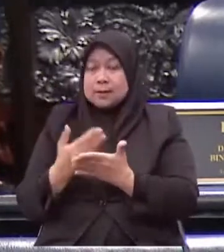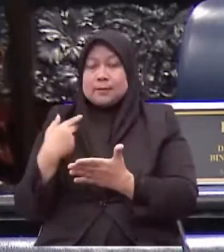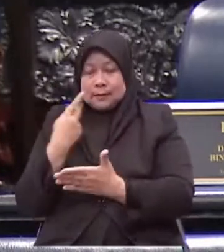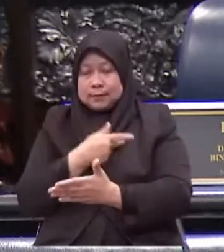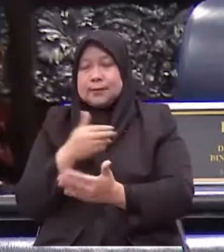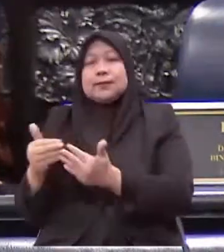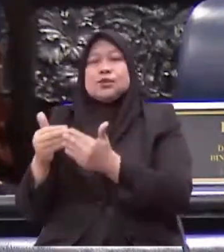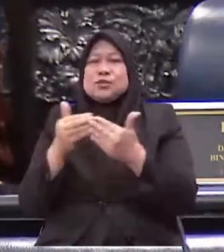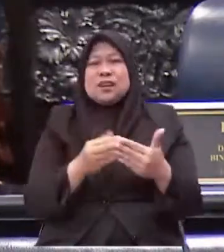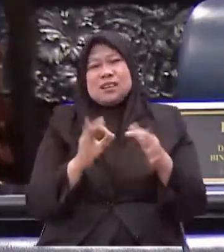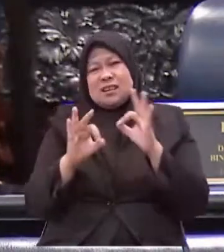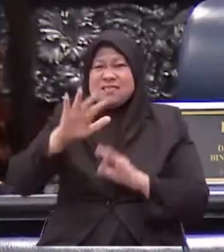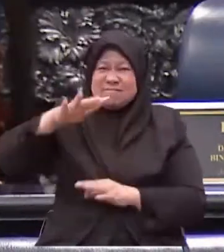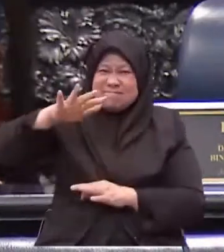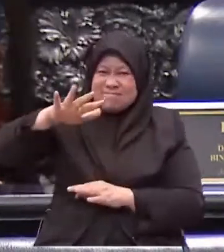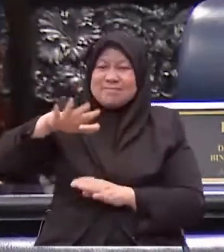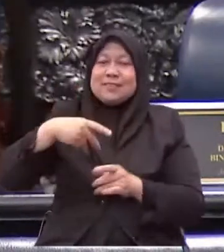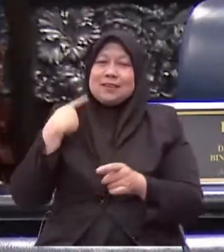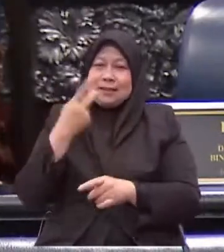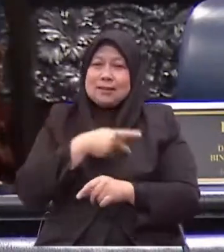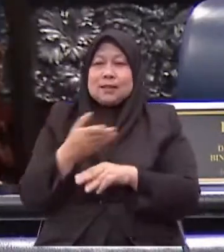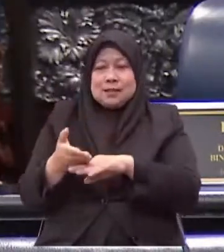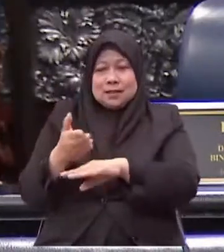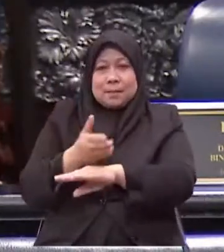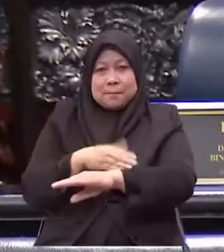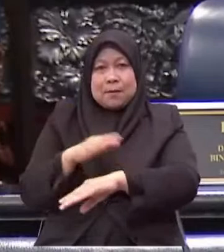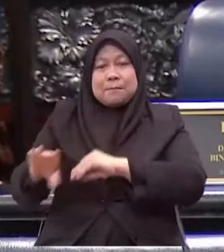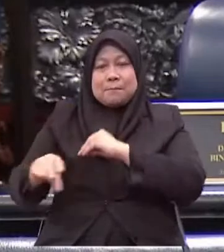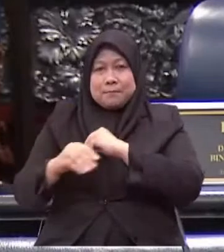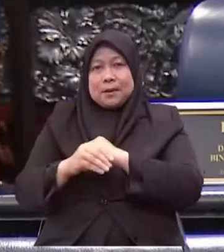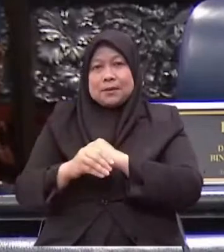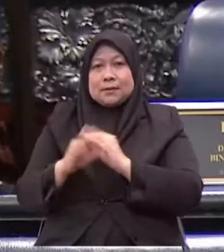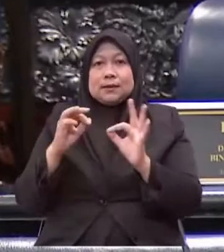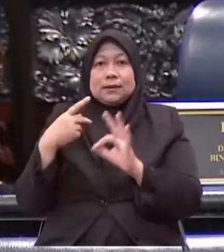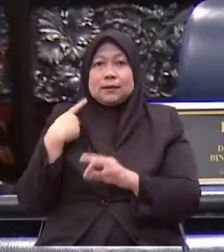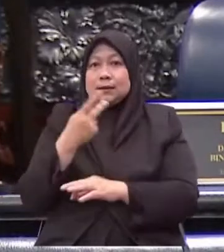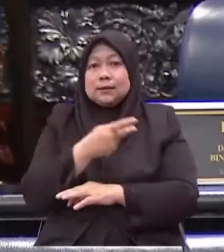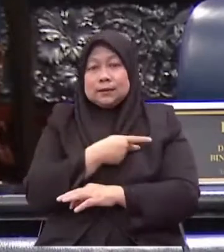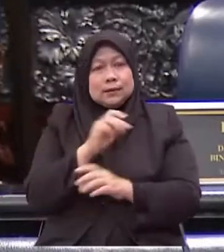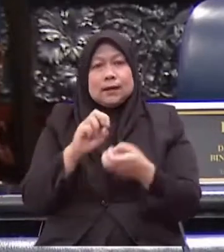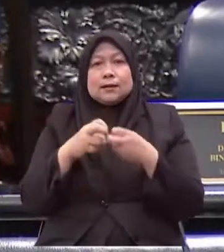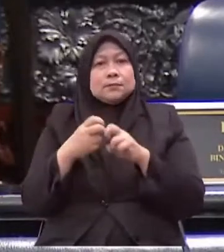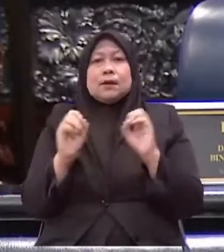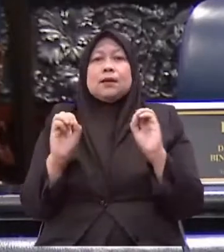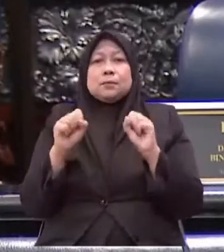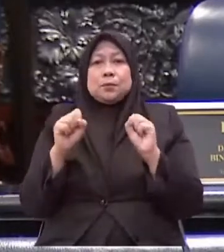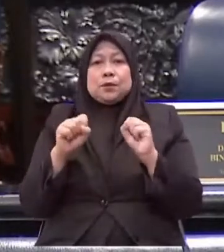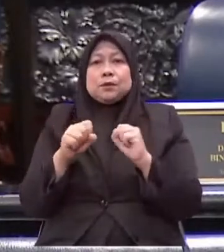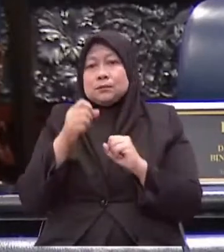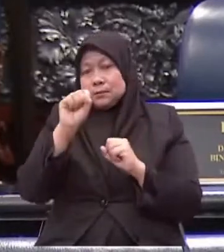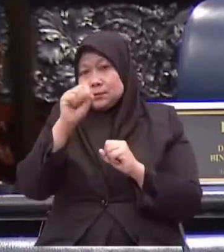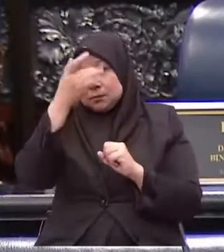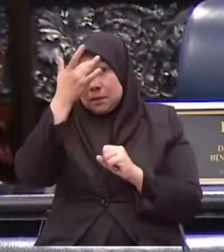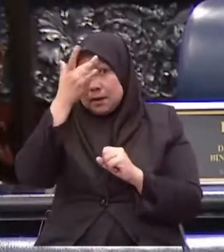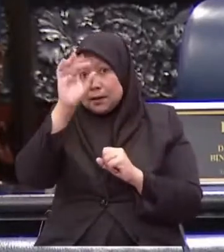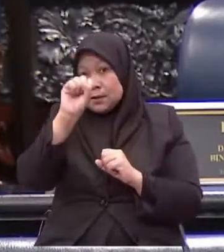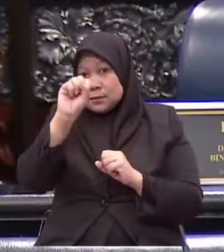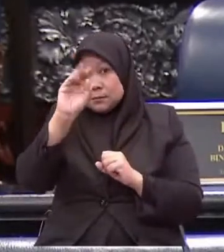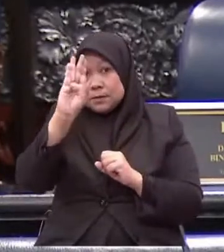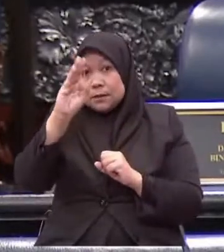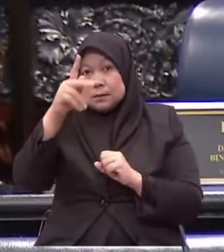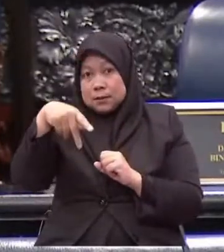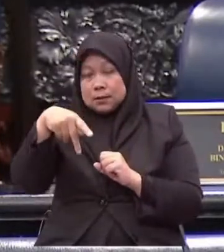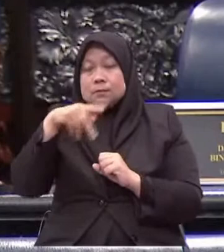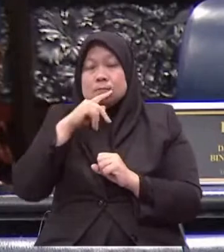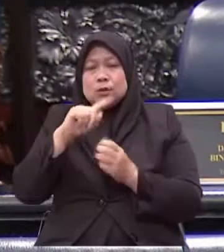ya kalau program yang kurang baik kita menambahkan masalah kita mengakui bahwa Smart STB Salah satu program yang telah